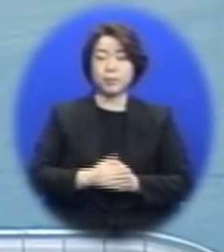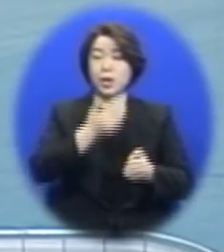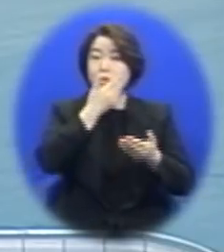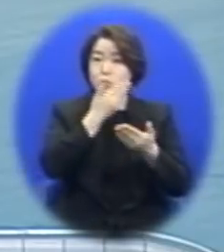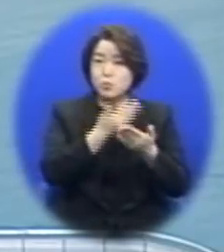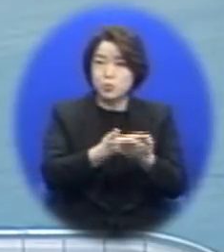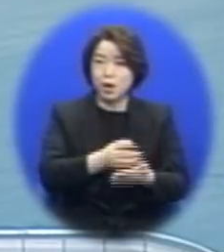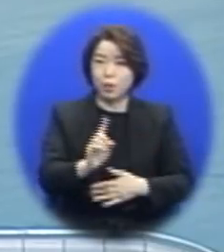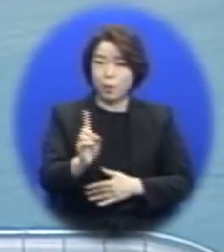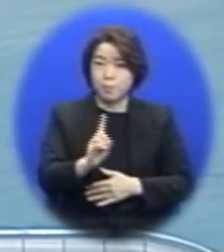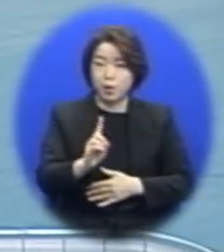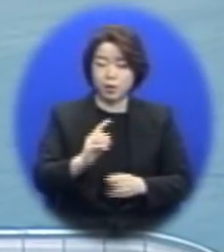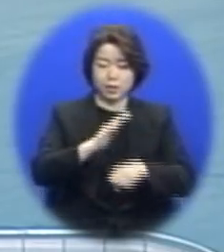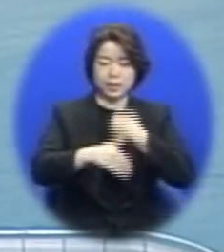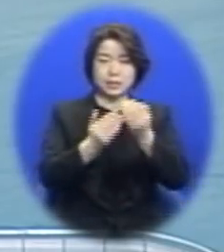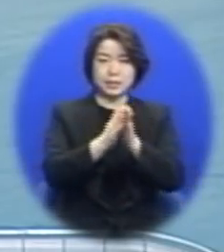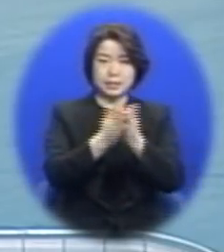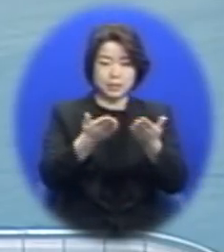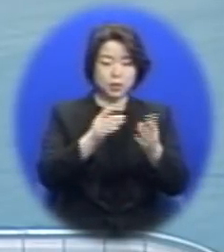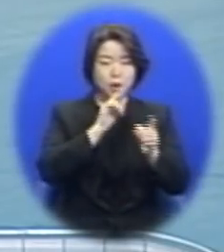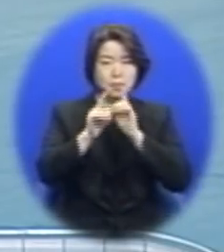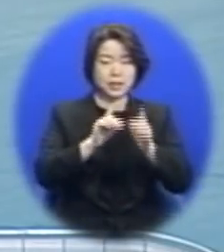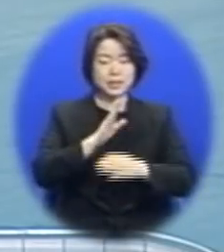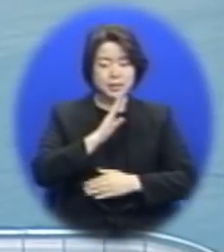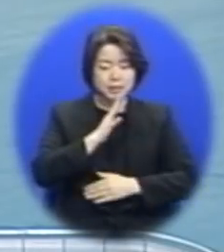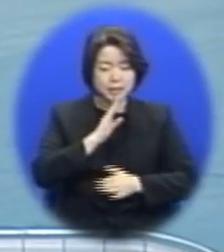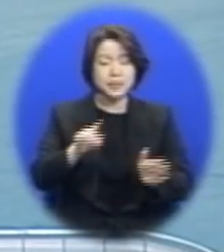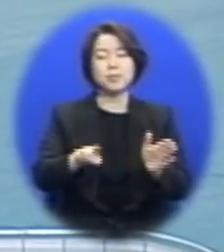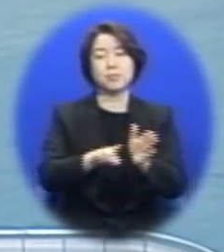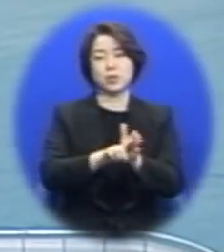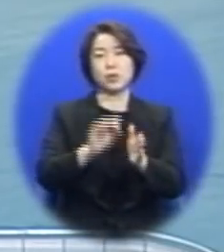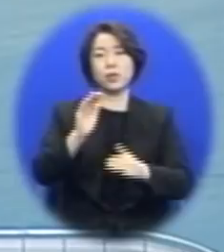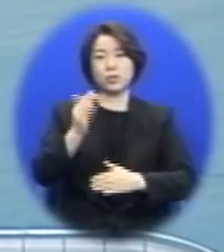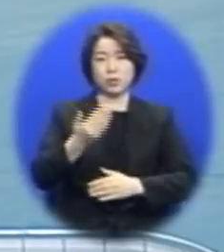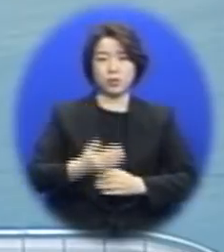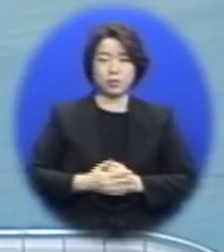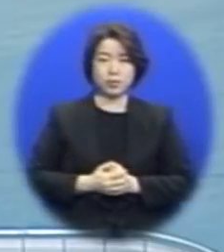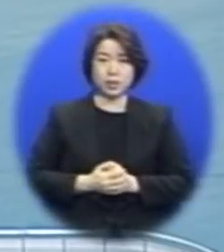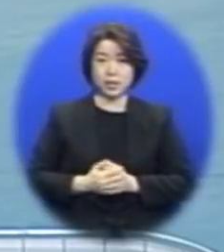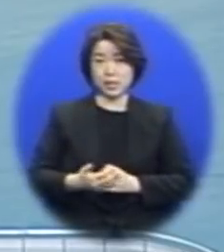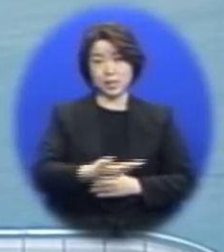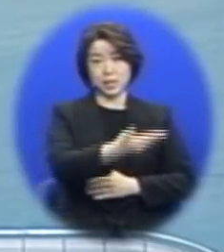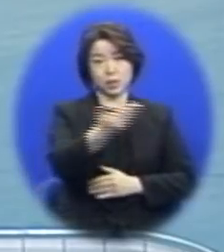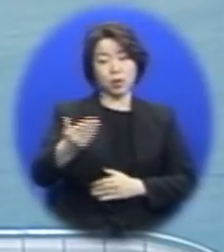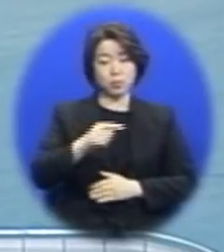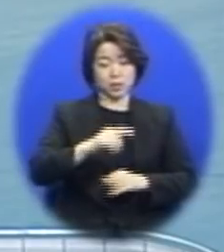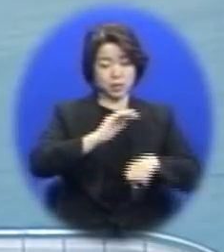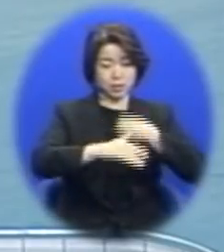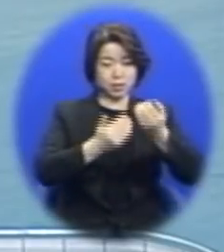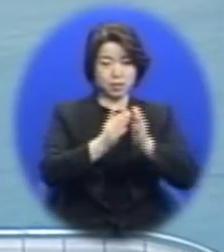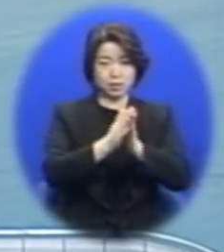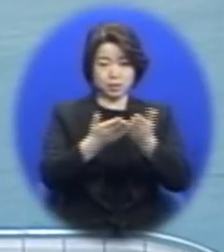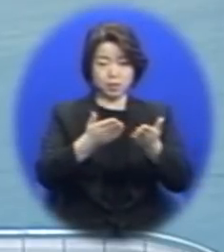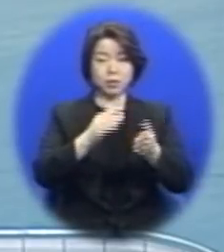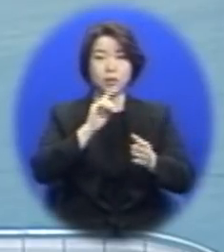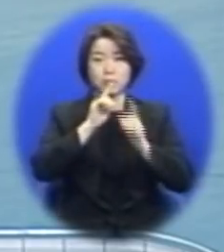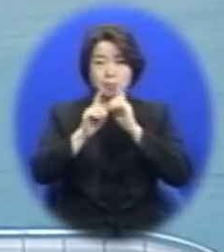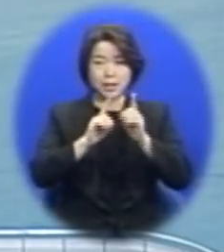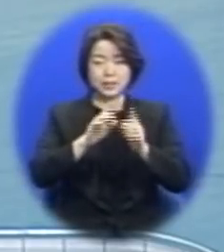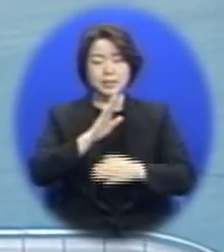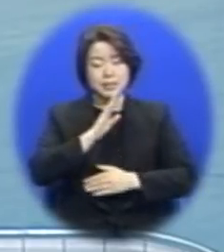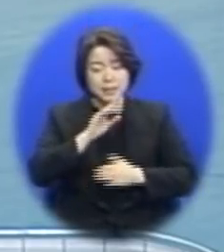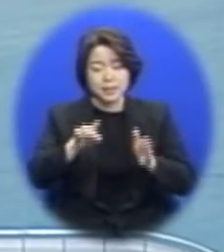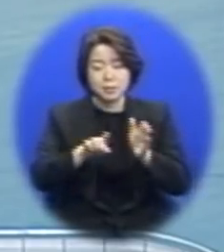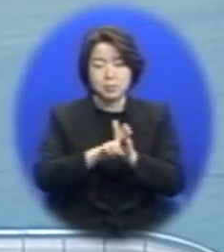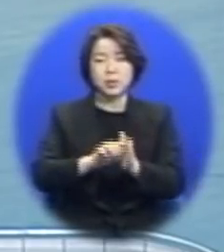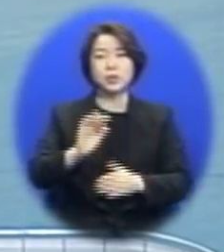중요한 것은 성경의 말씀을 정말 믿어야 하는 것입니다. 여러분이 성경의 말씀을 정말 믿게 되면